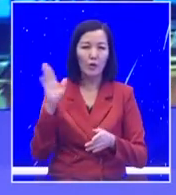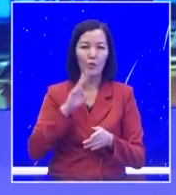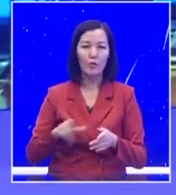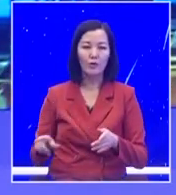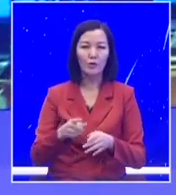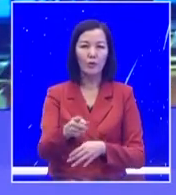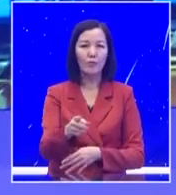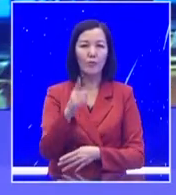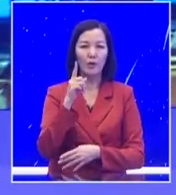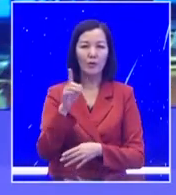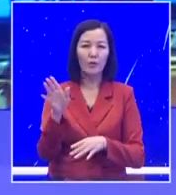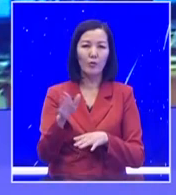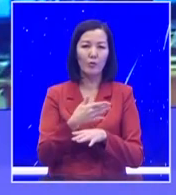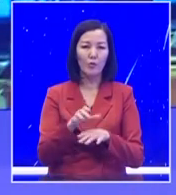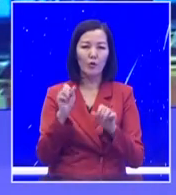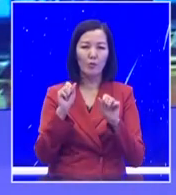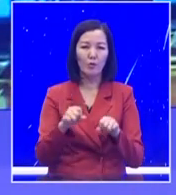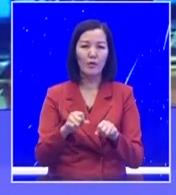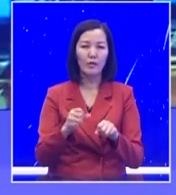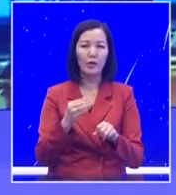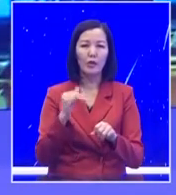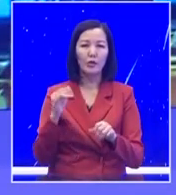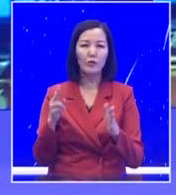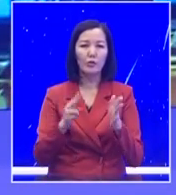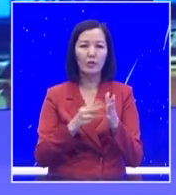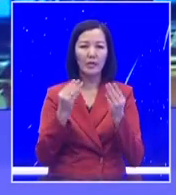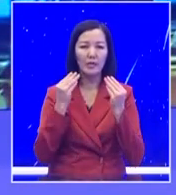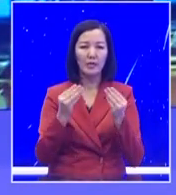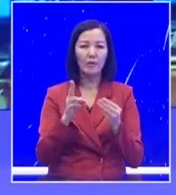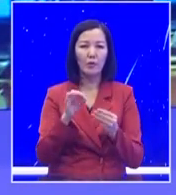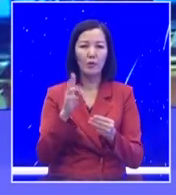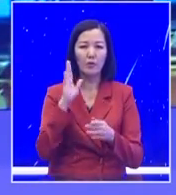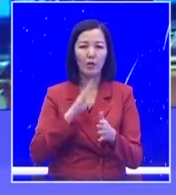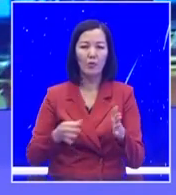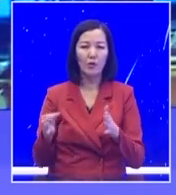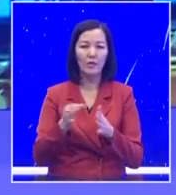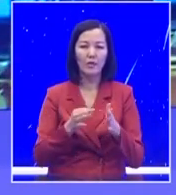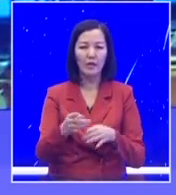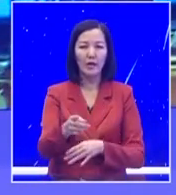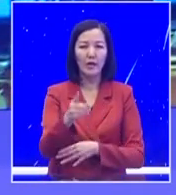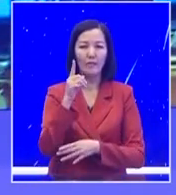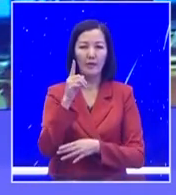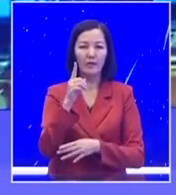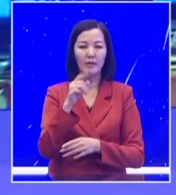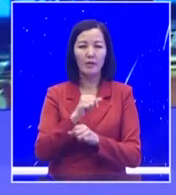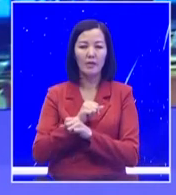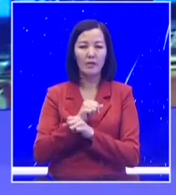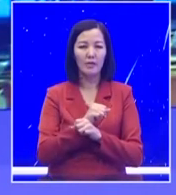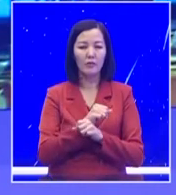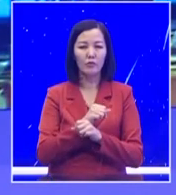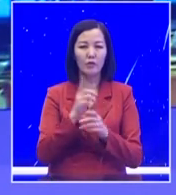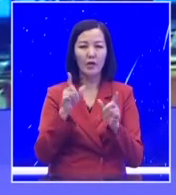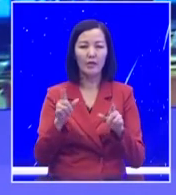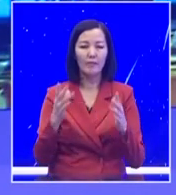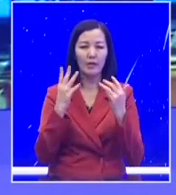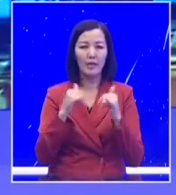балық аулап сейіл құруға болады. Соңғы жылдары Жетісудағы жеті кереметтің бірі Көлсай көлдерінде қармақ салып тынығушылар саны артқан. Қысқы балық